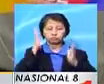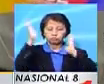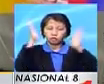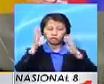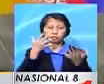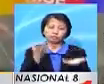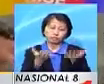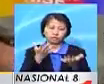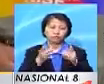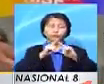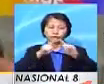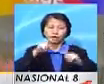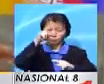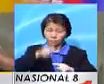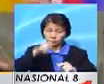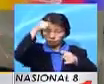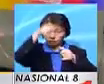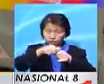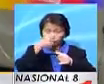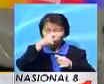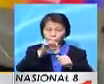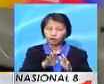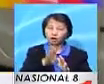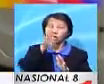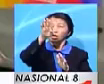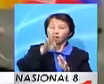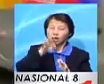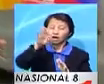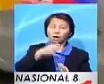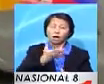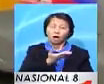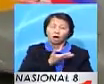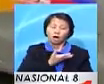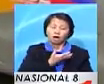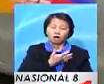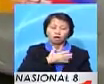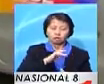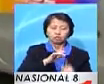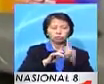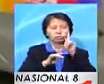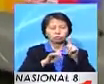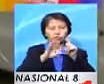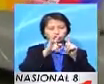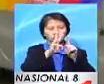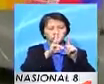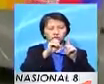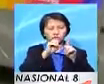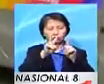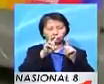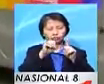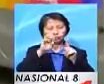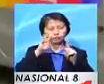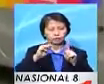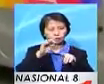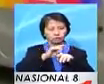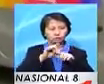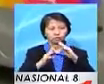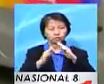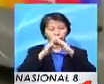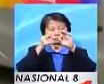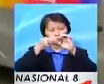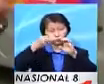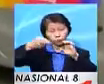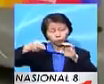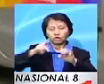tempatan. Tetapi harus diingat kerana pendakian berkategori host 1620 meter di puncak